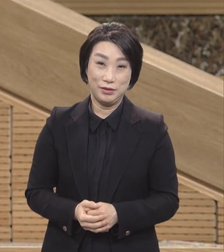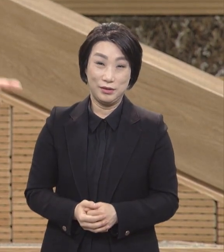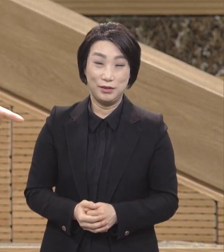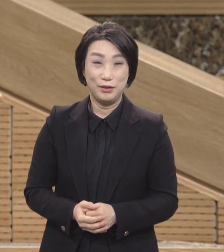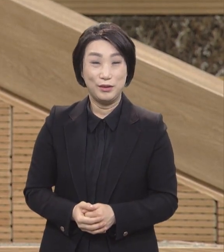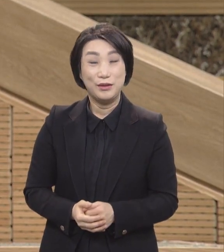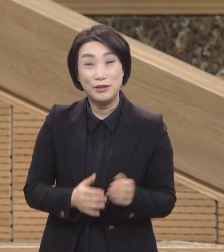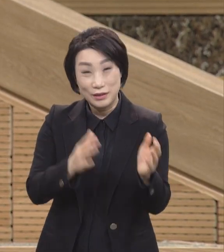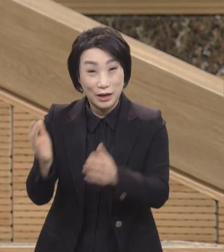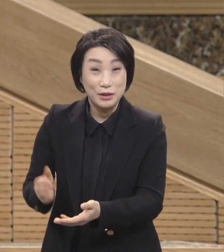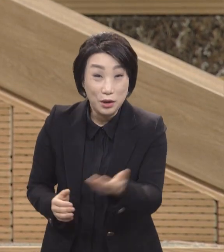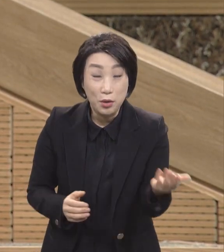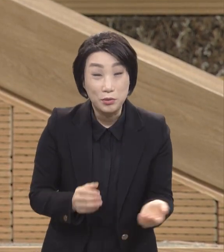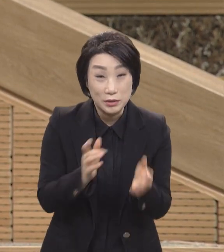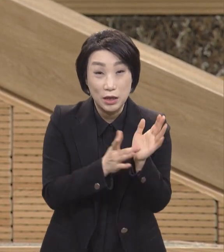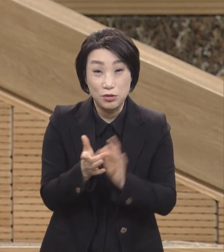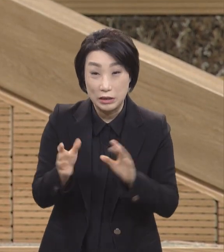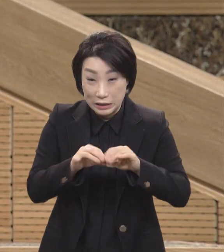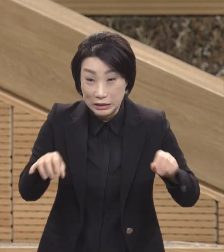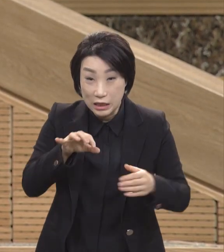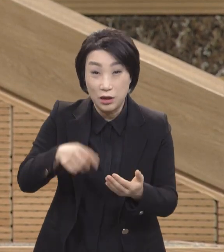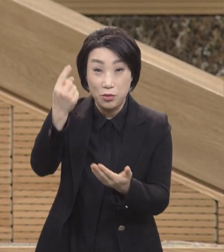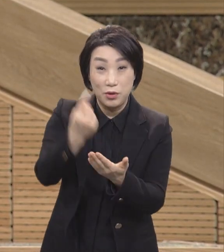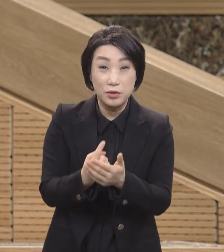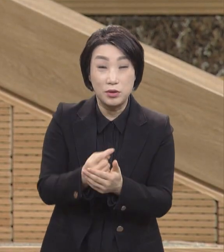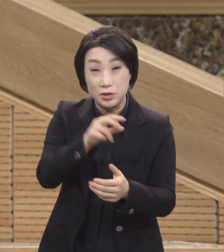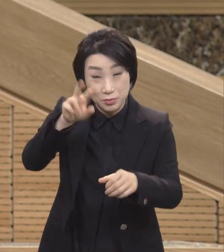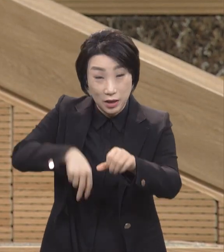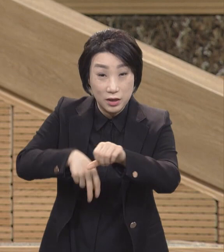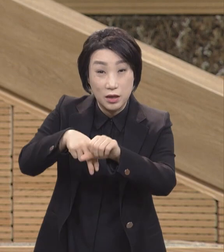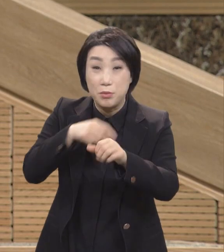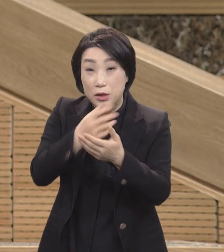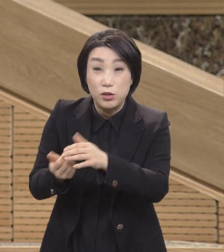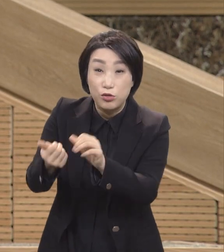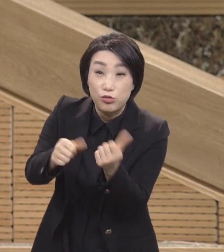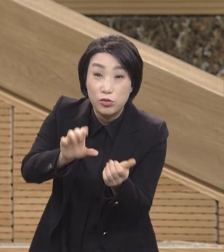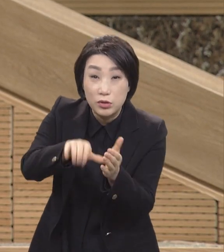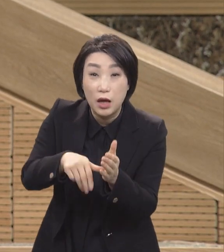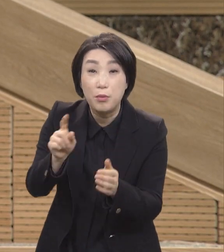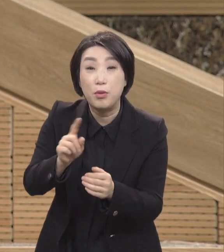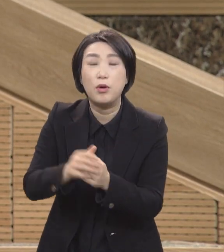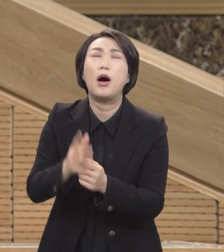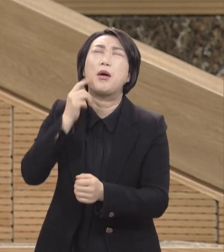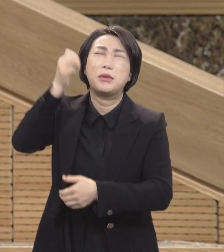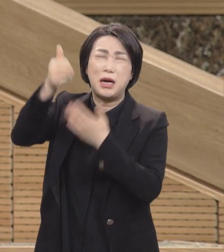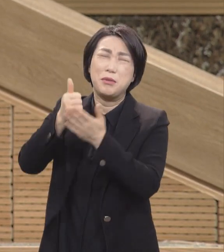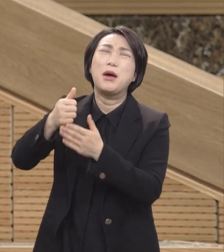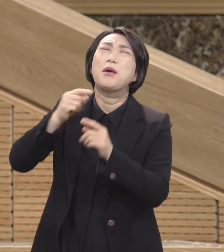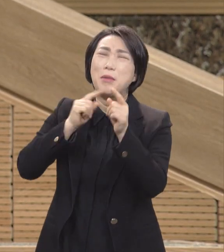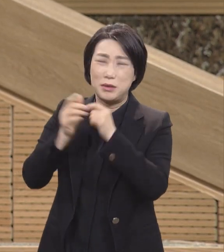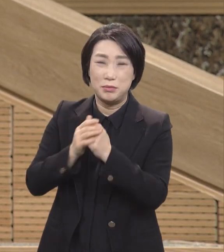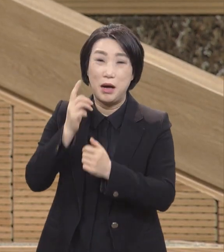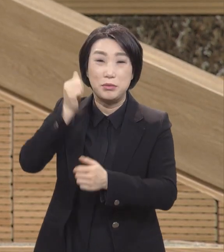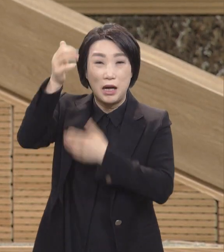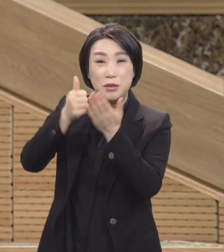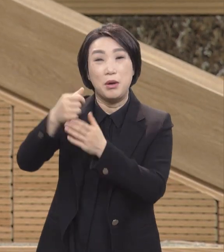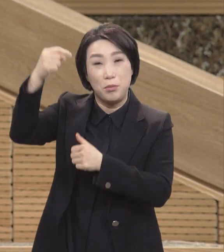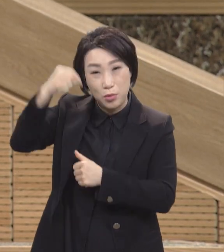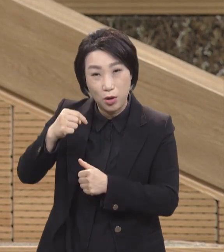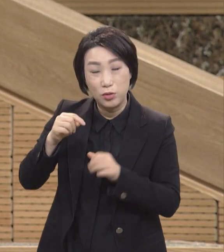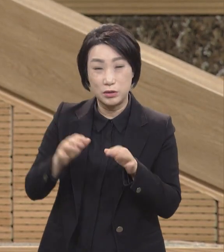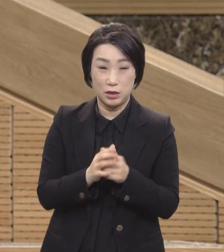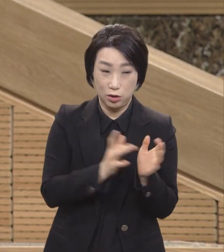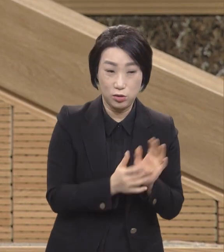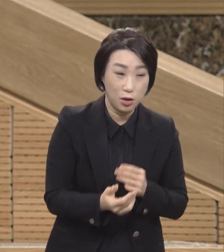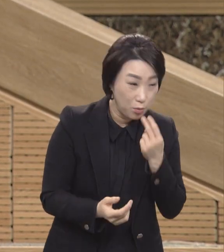여러분 예수님이 땅에 오셔서 죽으실 때 아버지 말씀, 아버지 명령을 자기 목숨보다